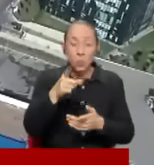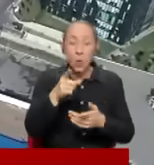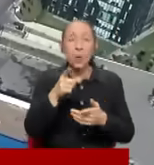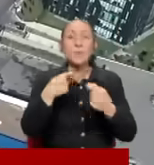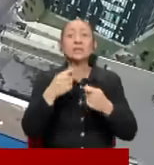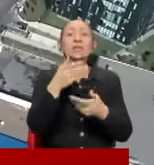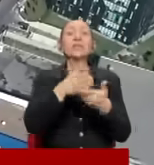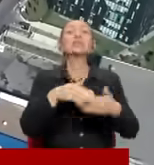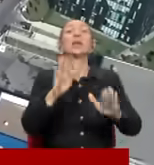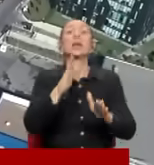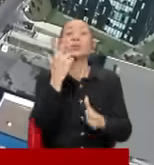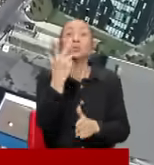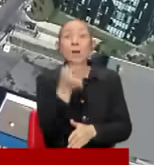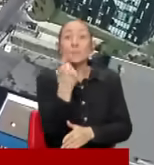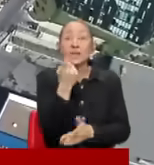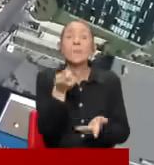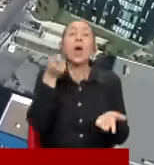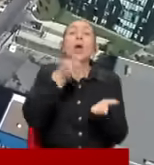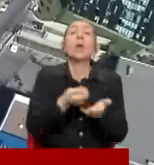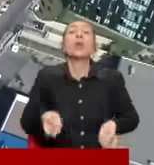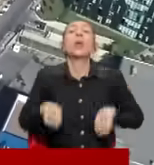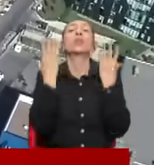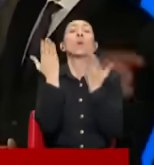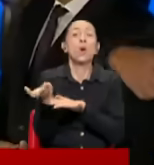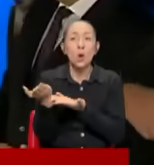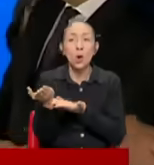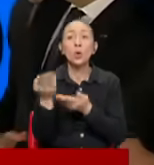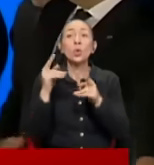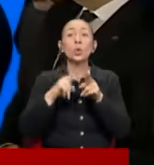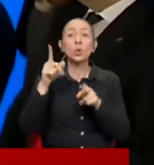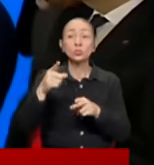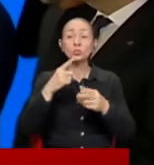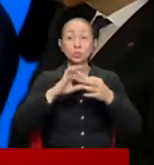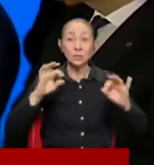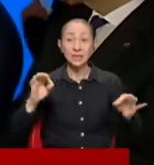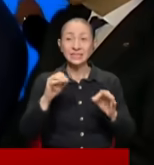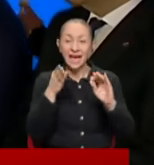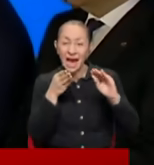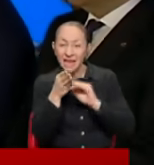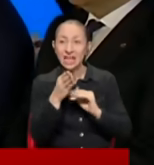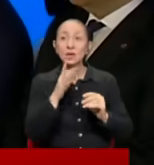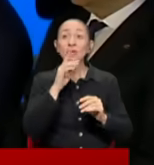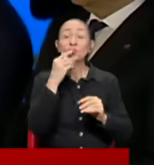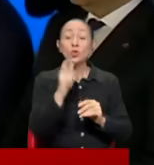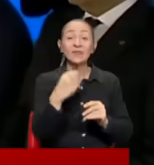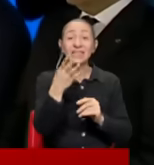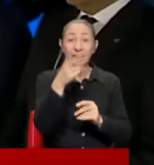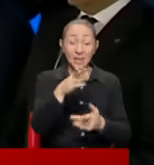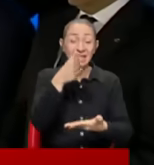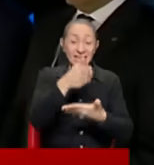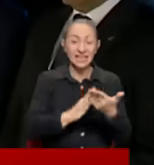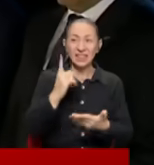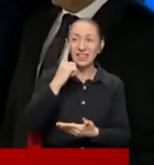maliyetin değil yarısını, üçte birini bile karşılamaya yetmiyor. Kurumda sözlerinin satır arasında vaat edildiği gibi